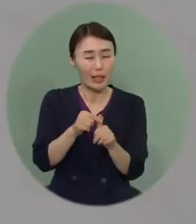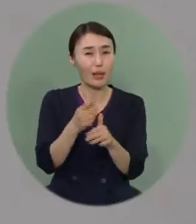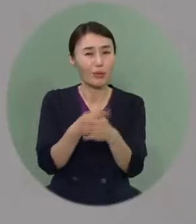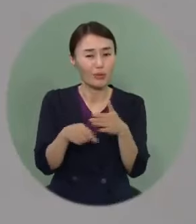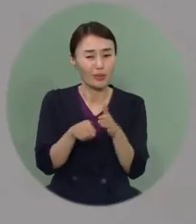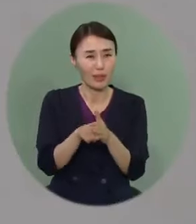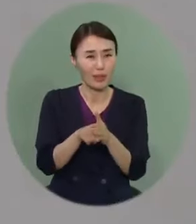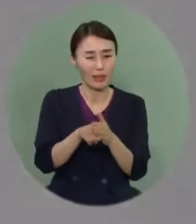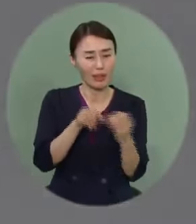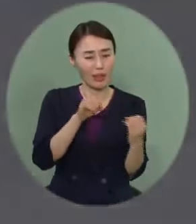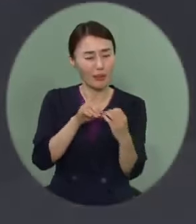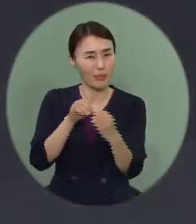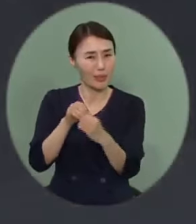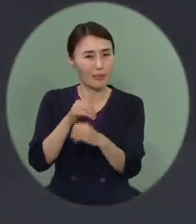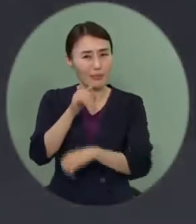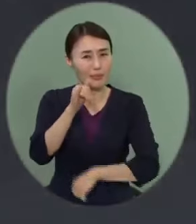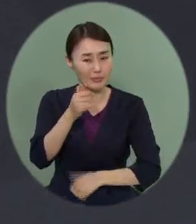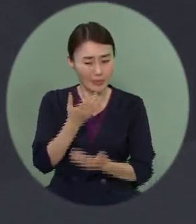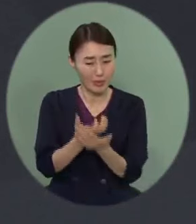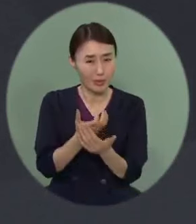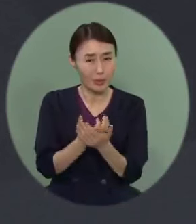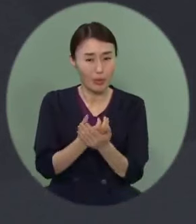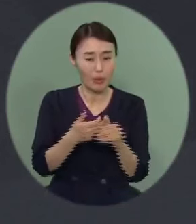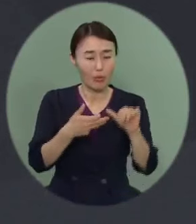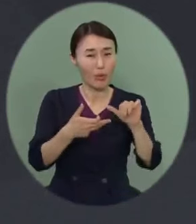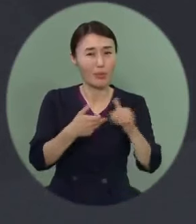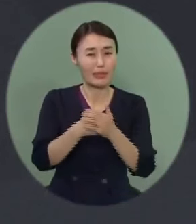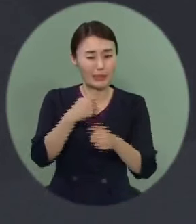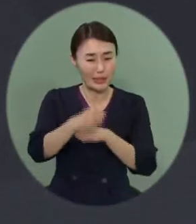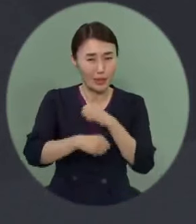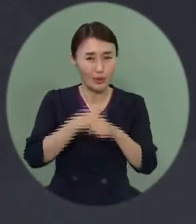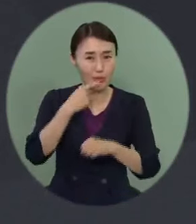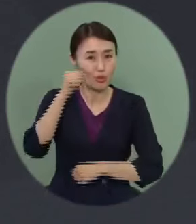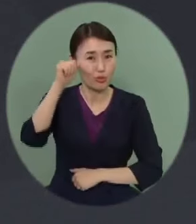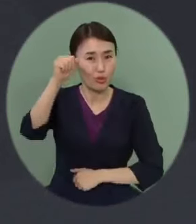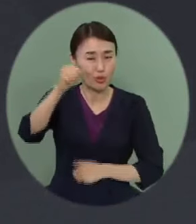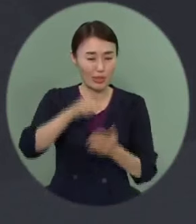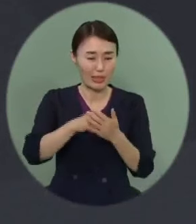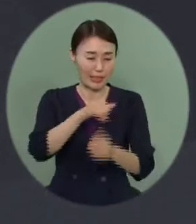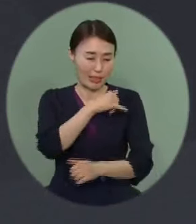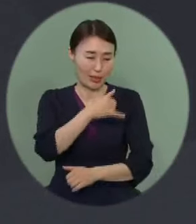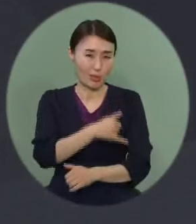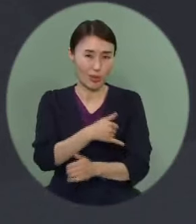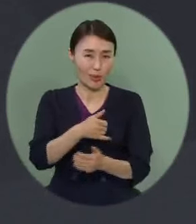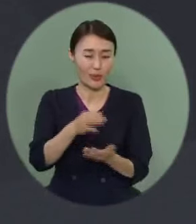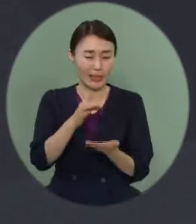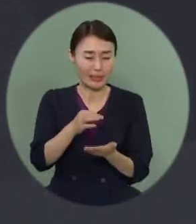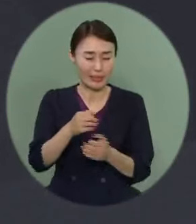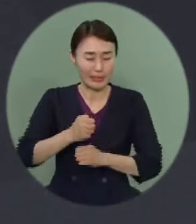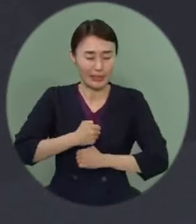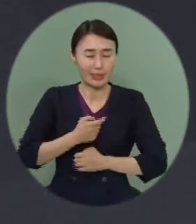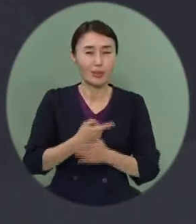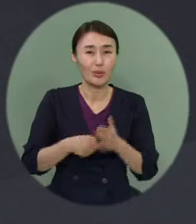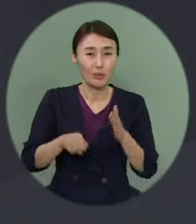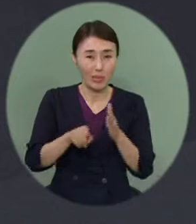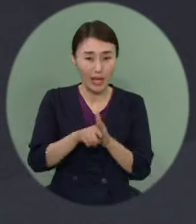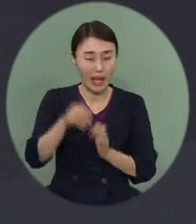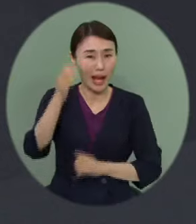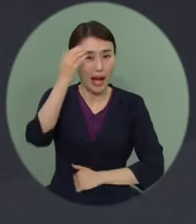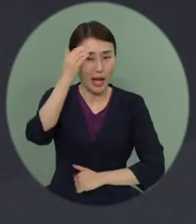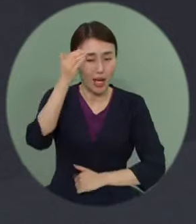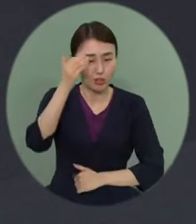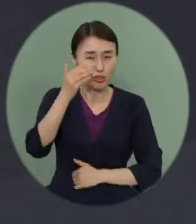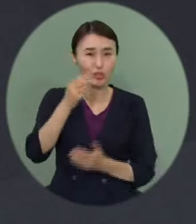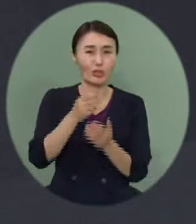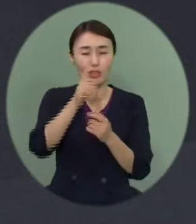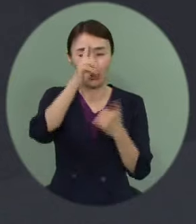서면 답변입니다. 5.18은 자유민주주의와 인권의 가치를 지켜내기 위한 민주화운동으로 대한민국